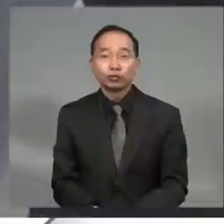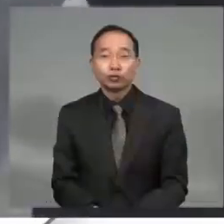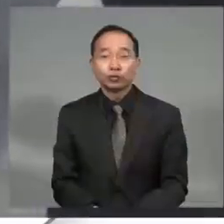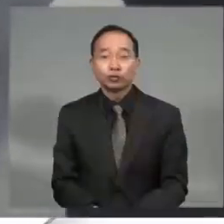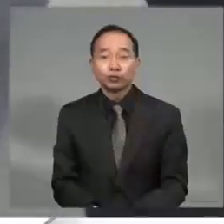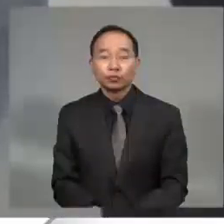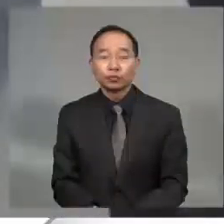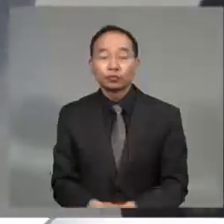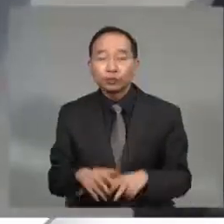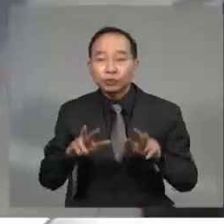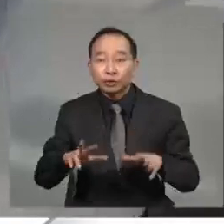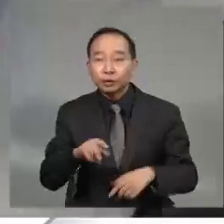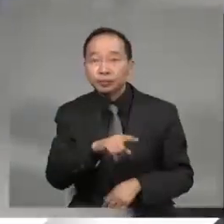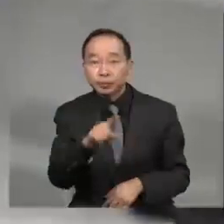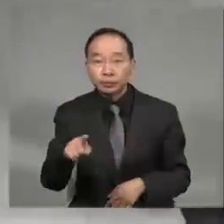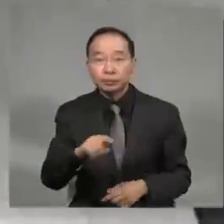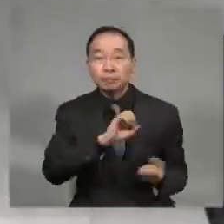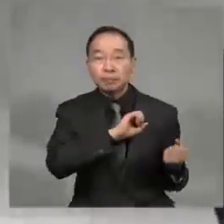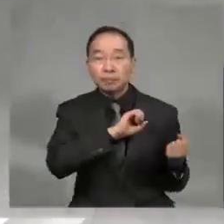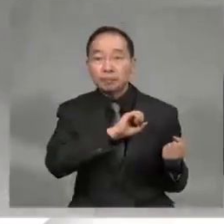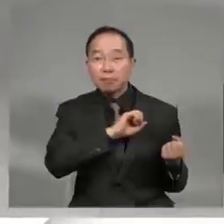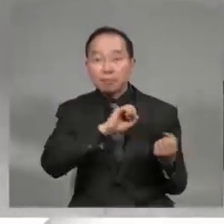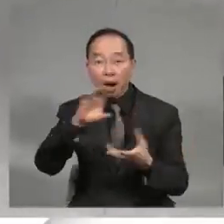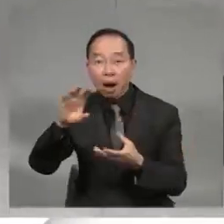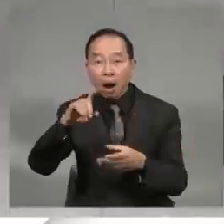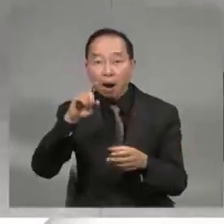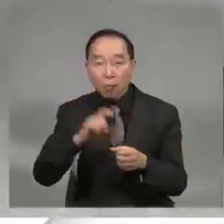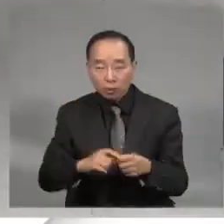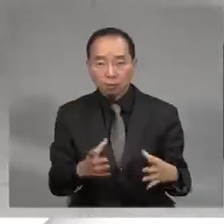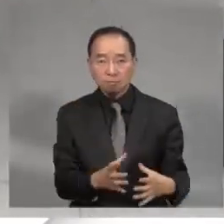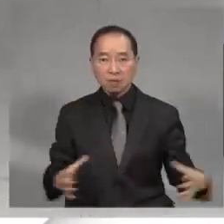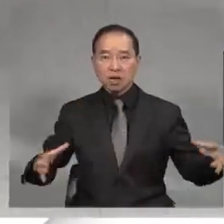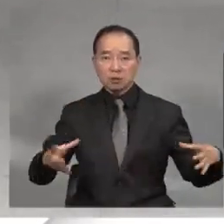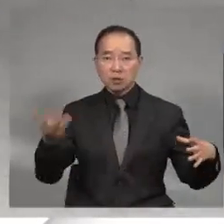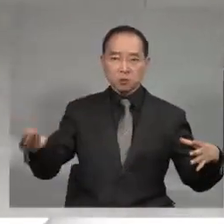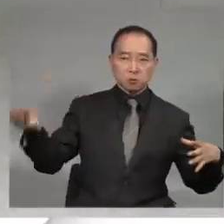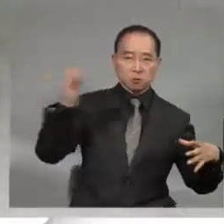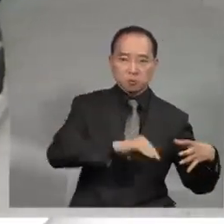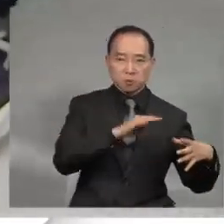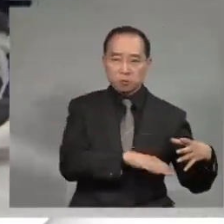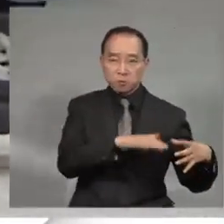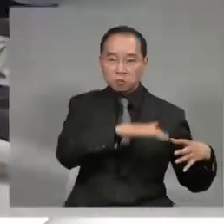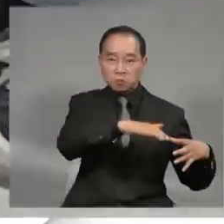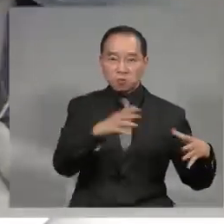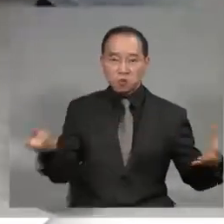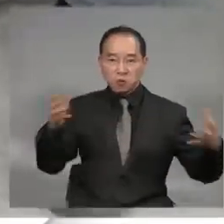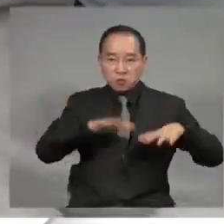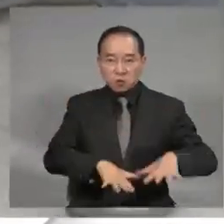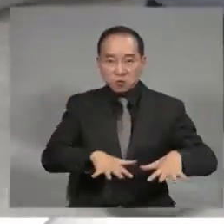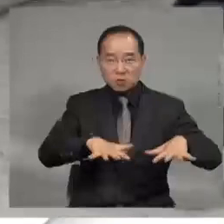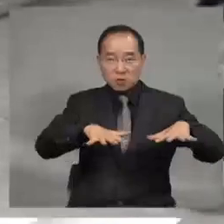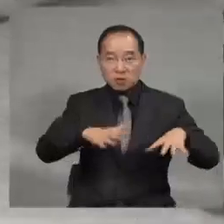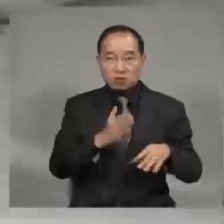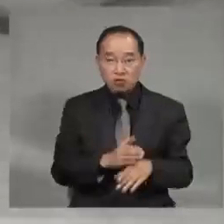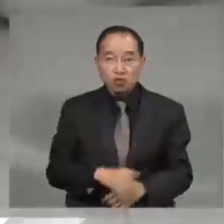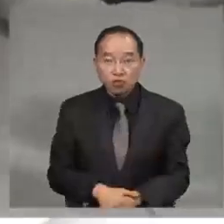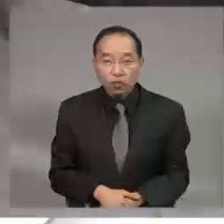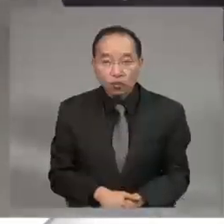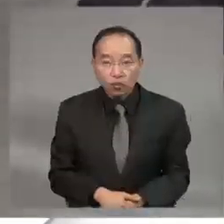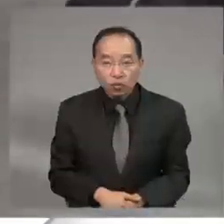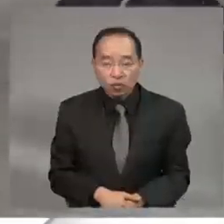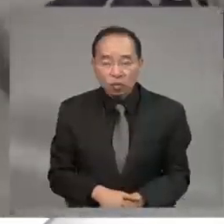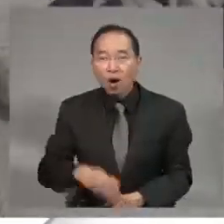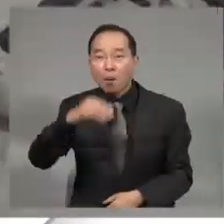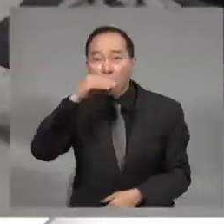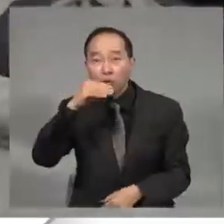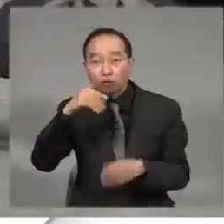747번. 네. 자, 지금 이제 이송을 하기 위해서 박스에 지금 하나하나 담는 것 같아요. 네, 아까 말씀드렸던 것처럼 해송용 봉투 운반 상자 안에 해송용